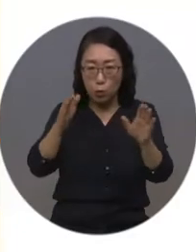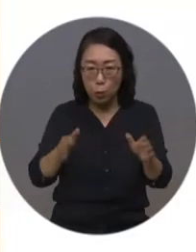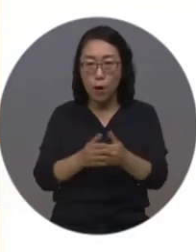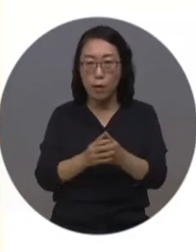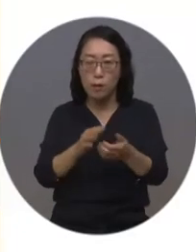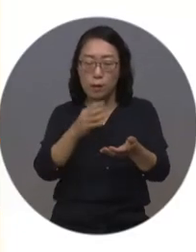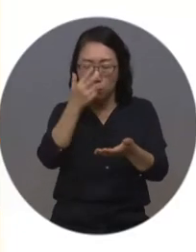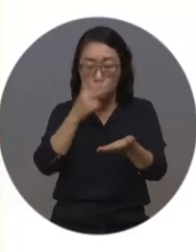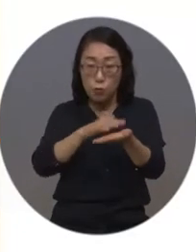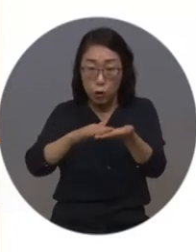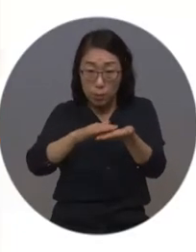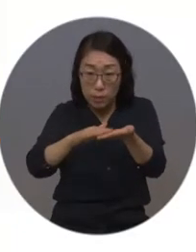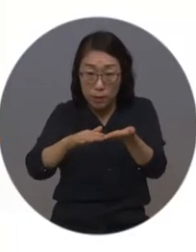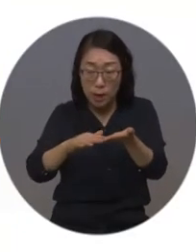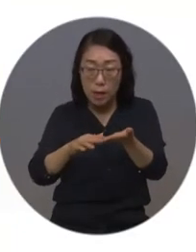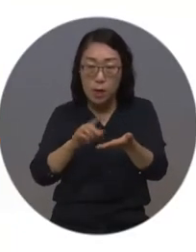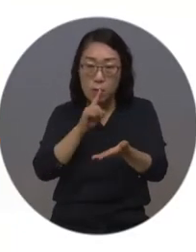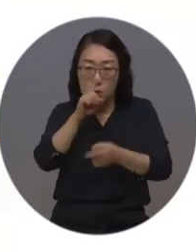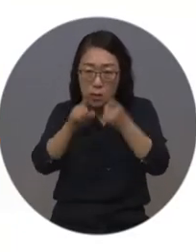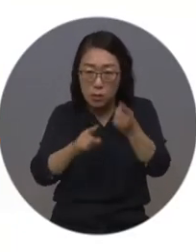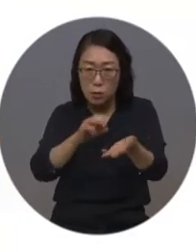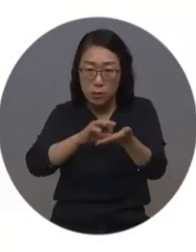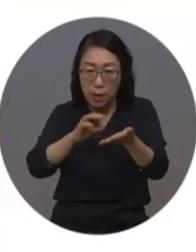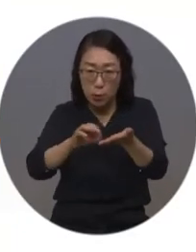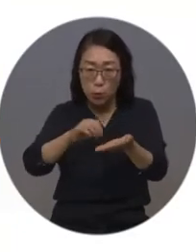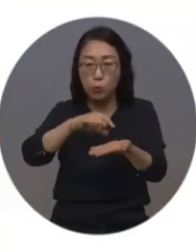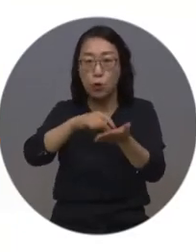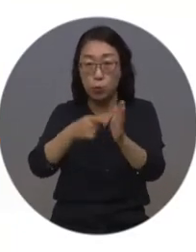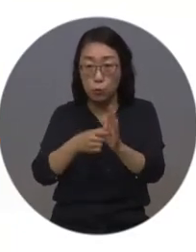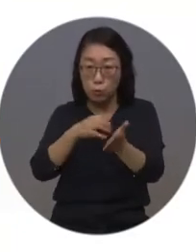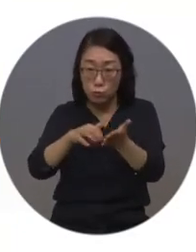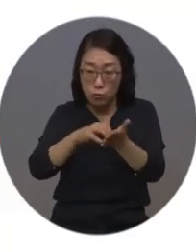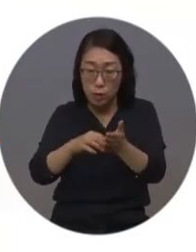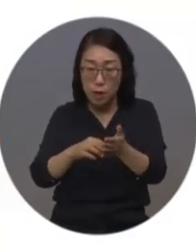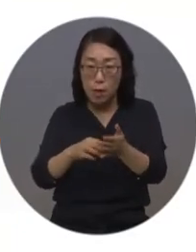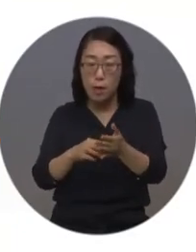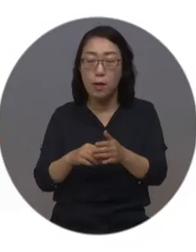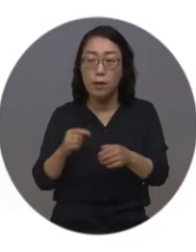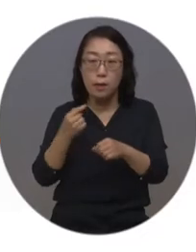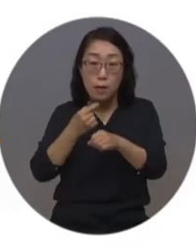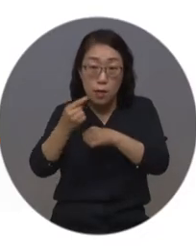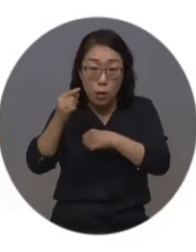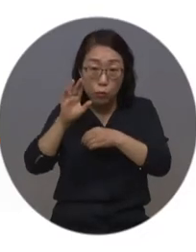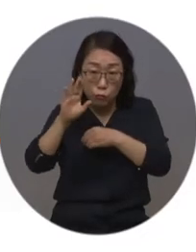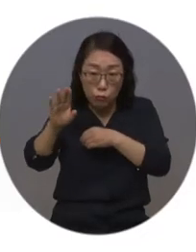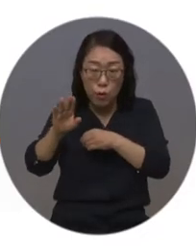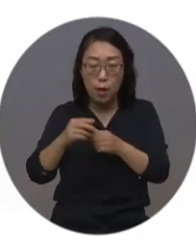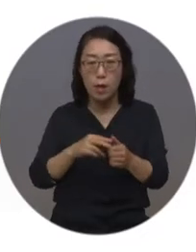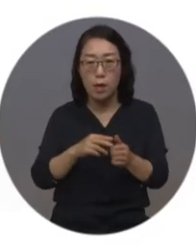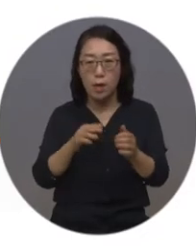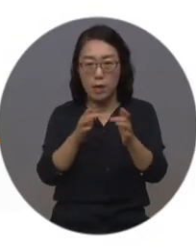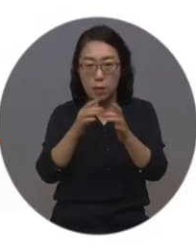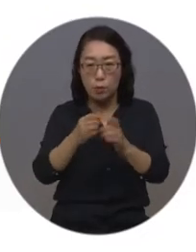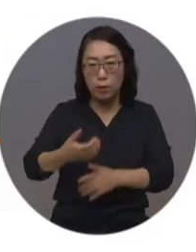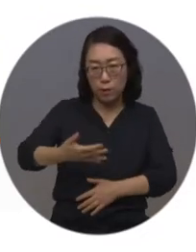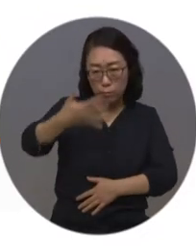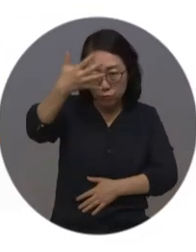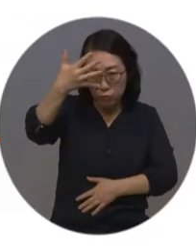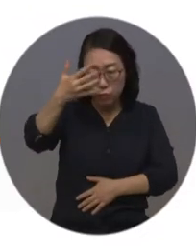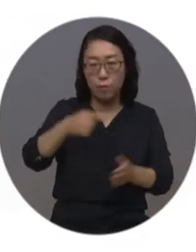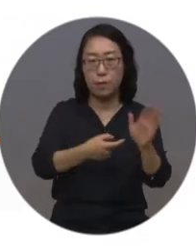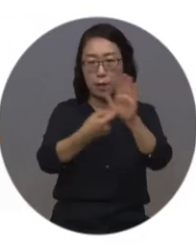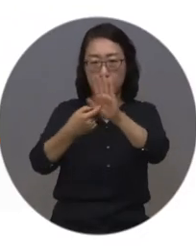및그 제공 실적을 다음 해 1월 31일까지 정보통신망을 이용해 공개해야 한다는 조항을